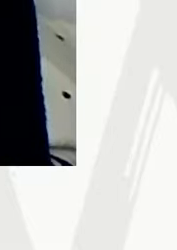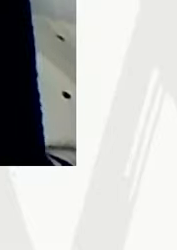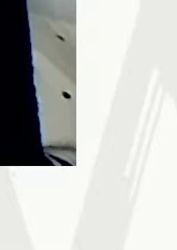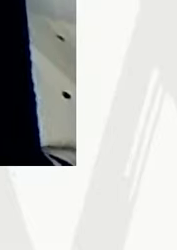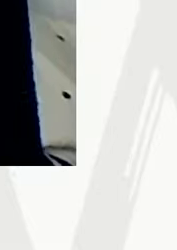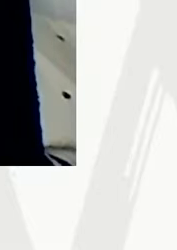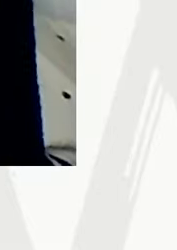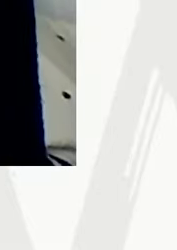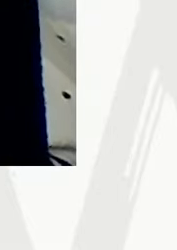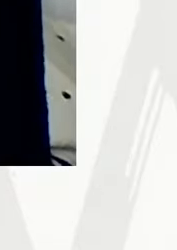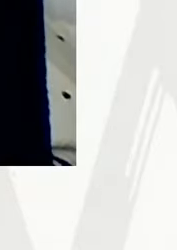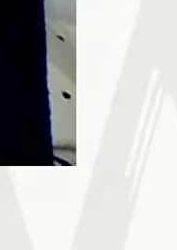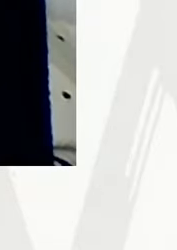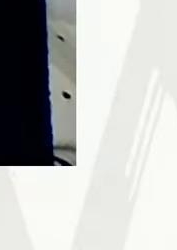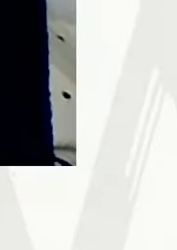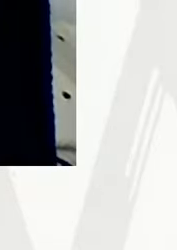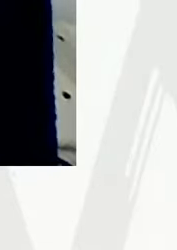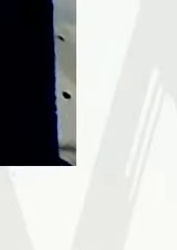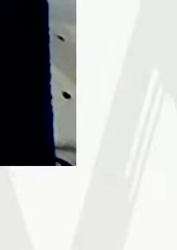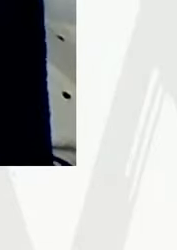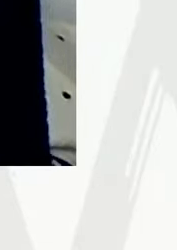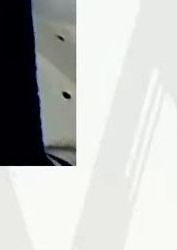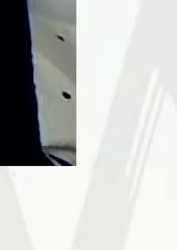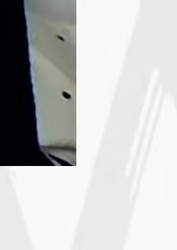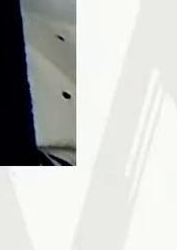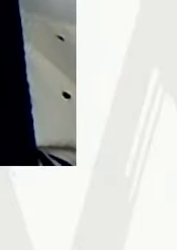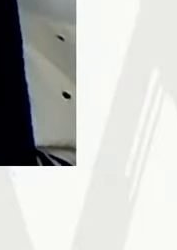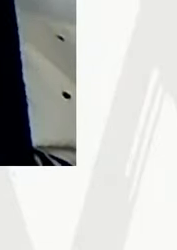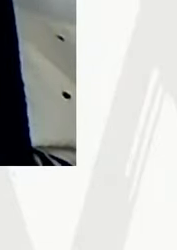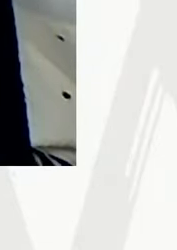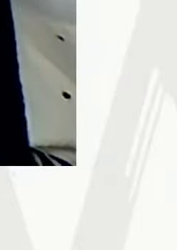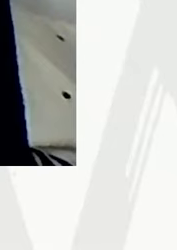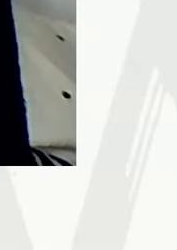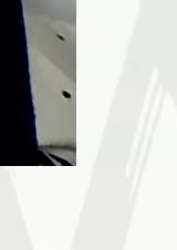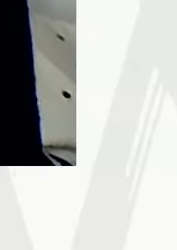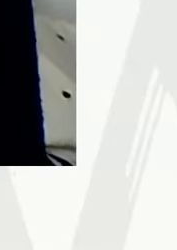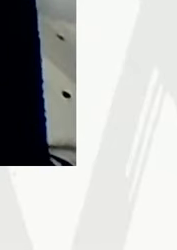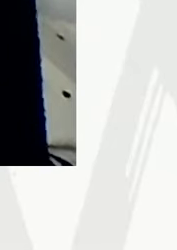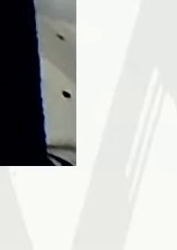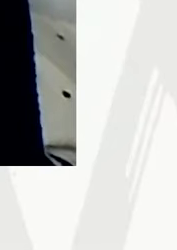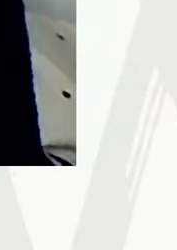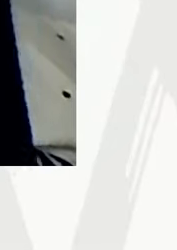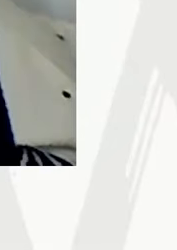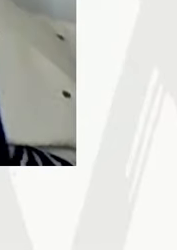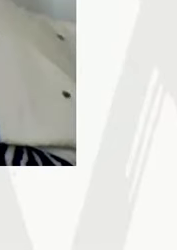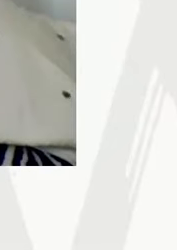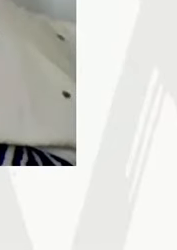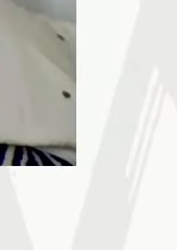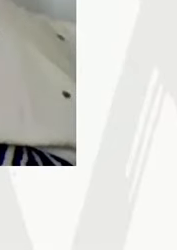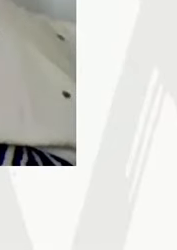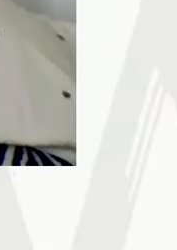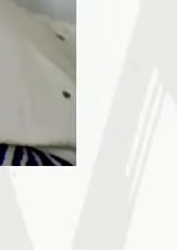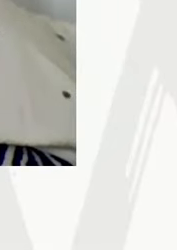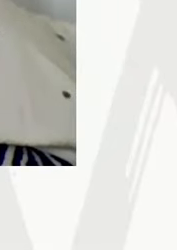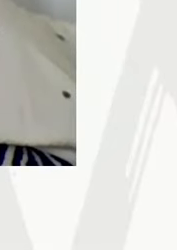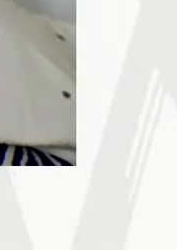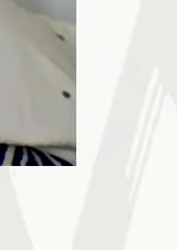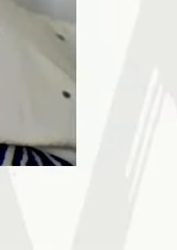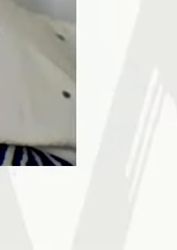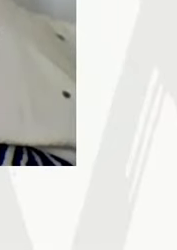trois aboutit à une limitation de l'autonomie, par conséquent à